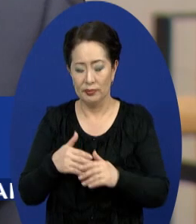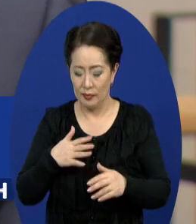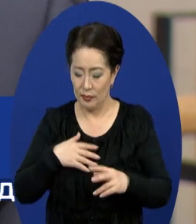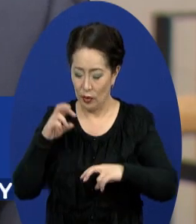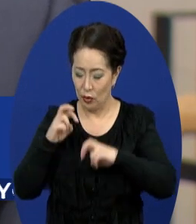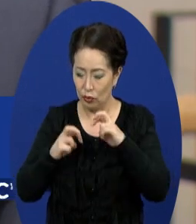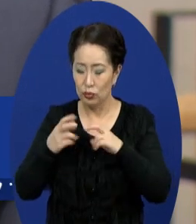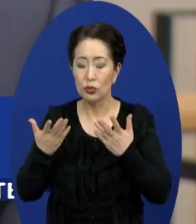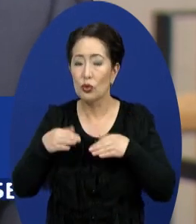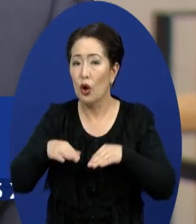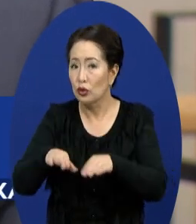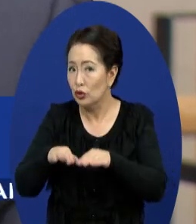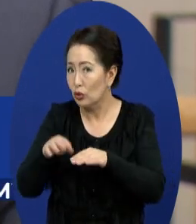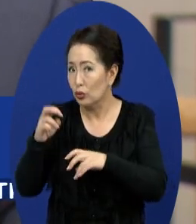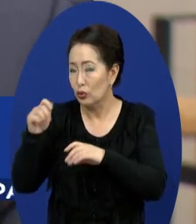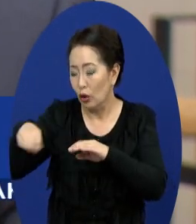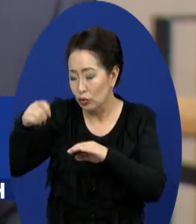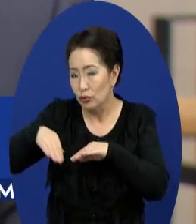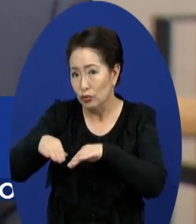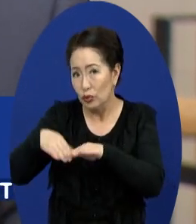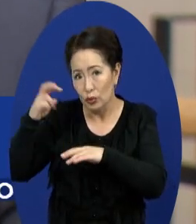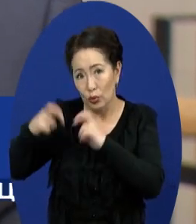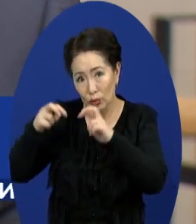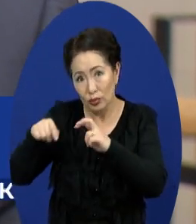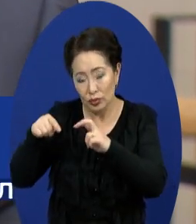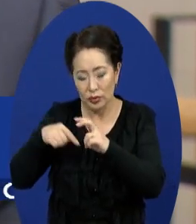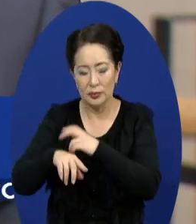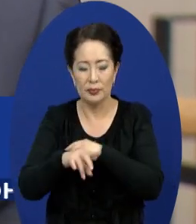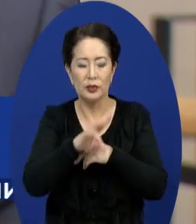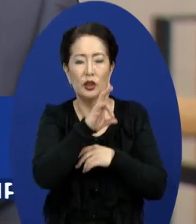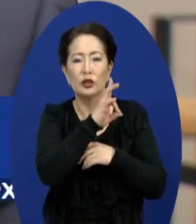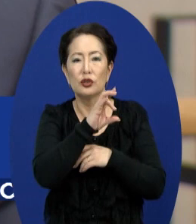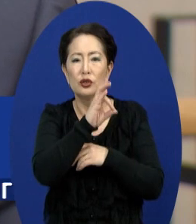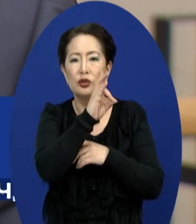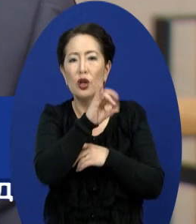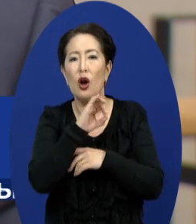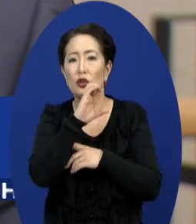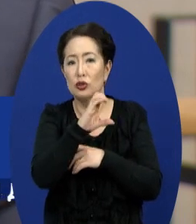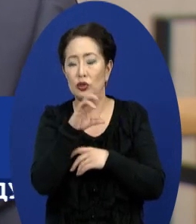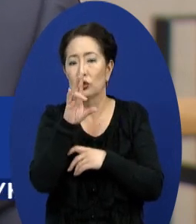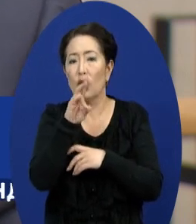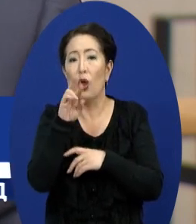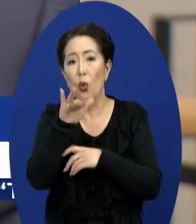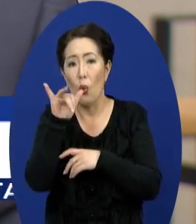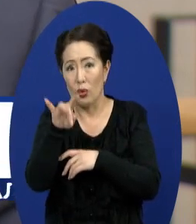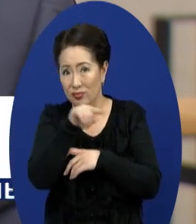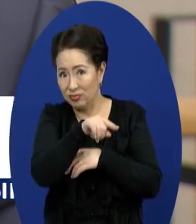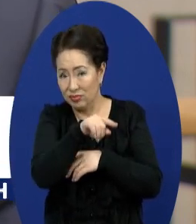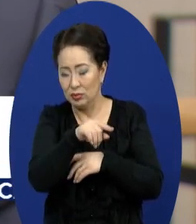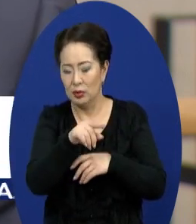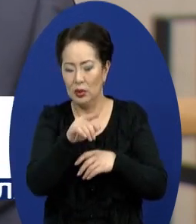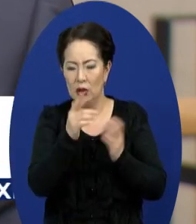энэ за босод одоо арьс хийж гэдэг нь бол салбарыг утсан бол тийм актер үнтэй бол том төхөөрөмж бол